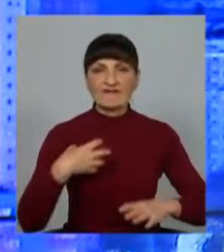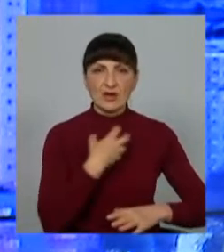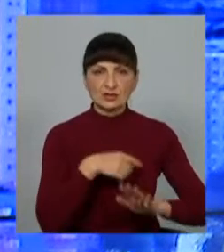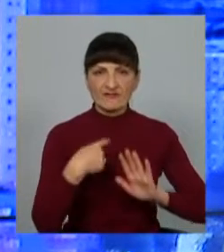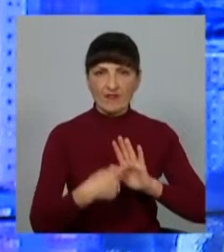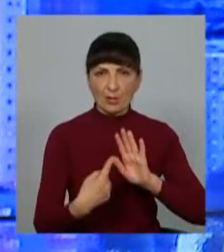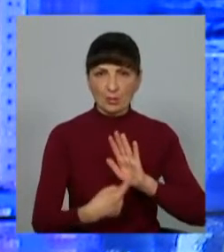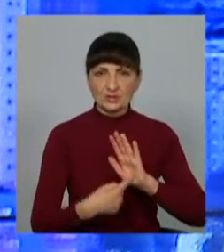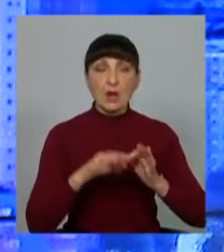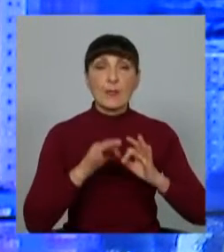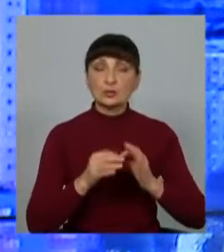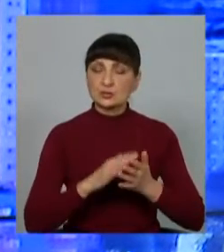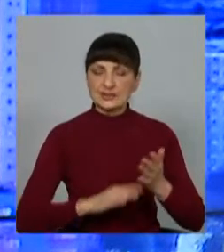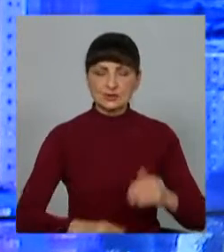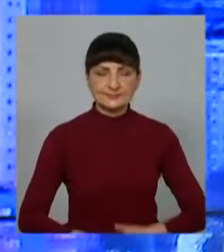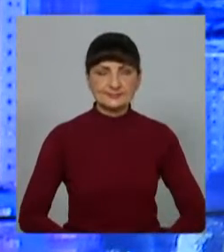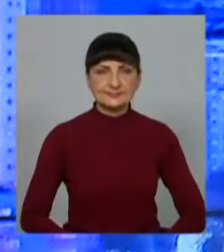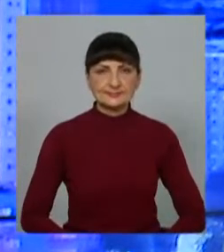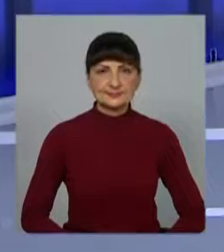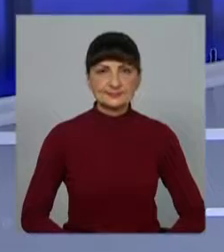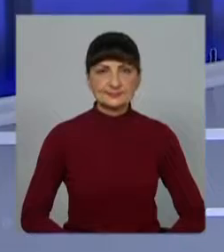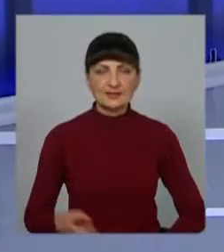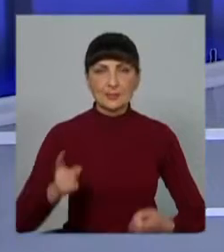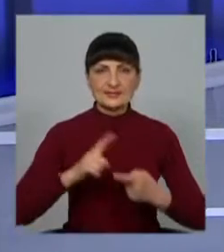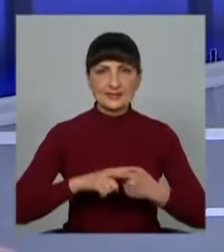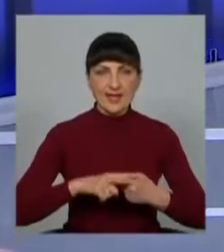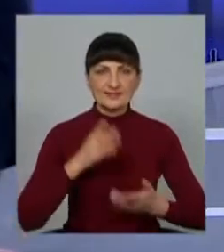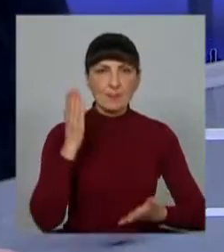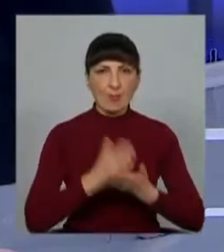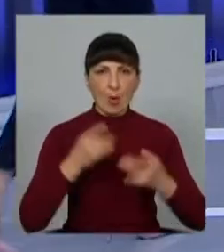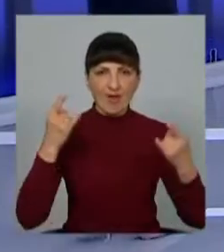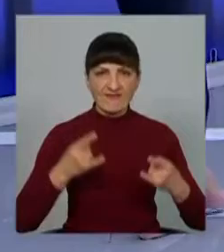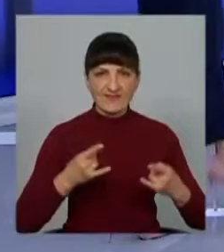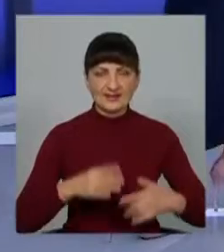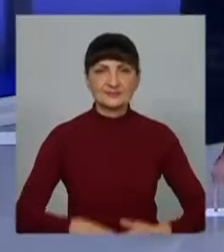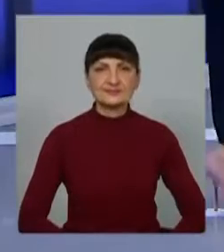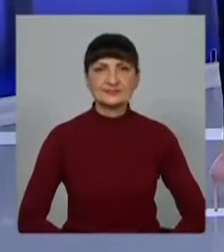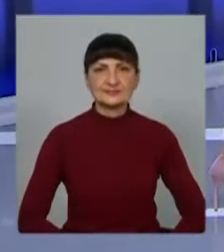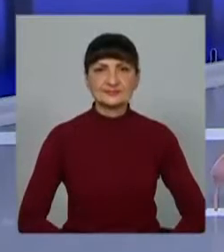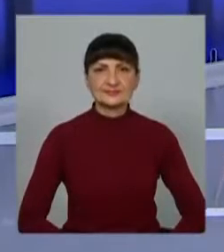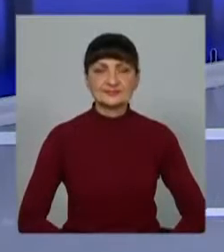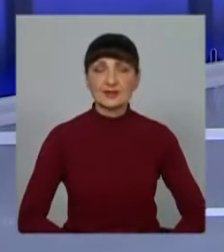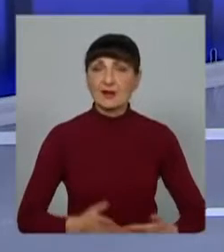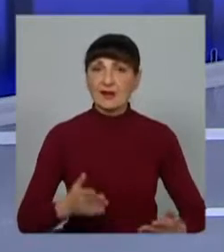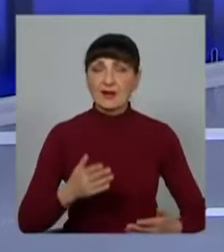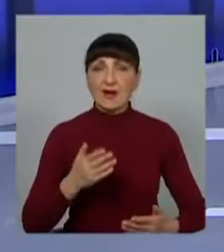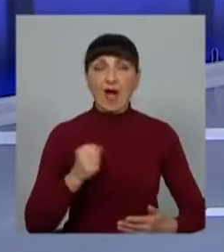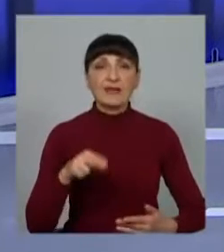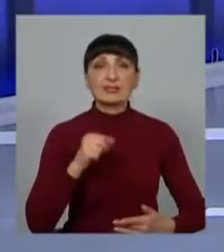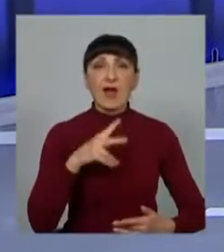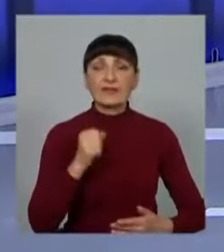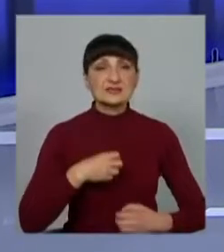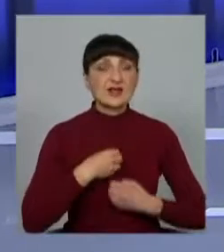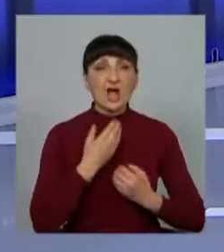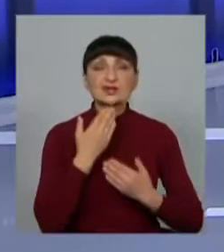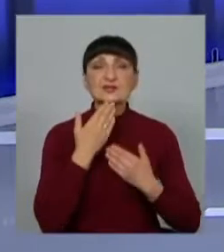вопросов. Подробнее узнаем у Айданы Нураш. Она присоединяется к нам в студию. Айдана, честно сказать, страшно спрашивать. И все